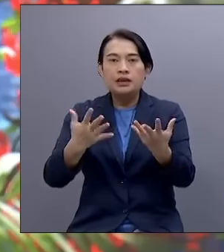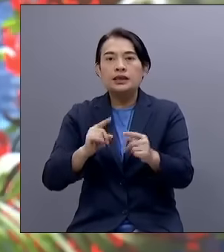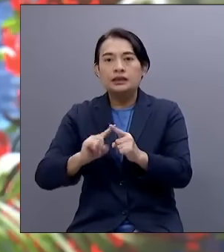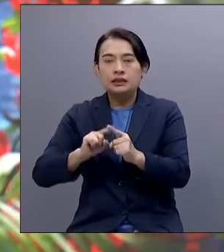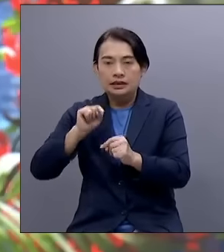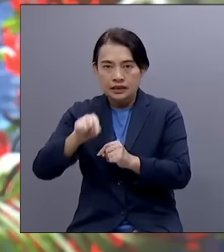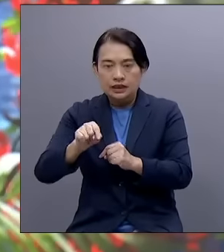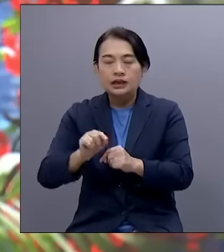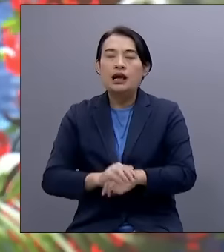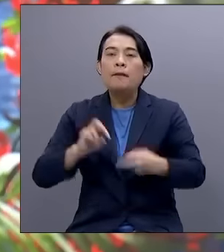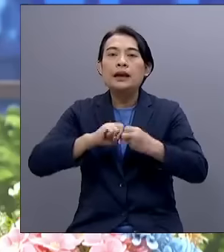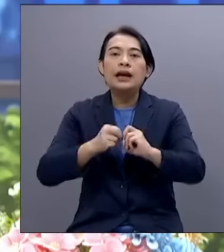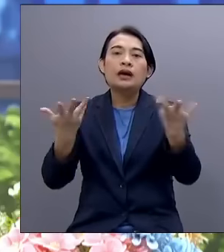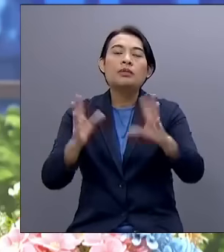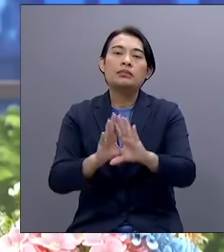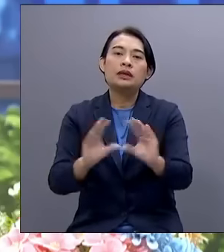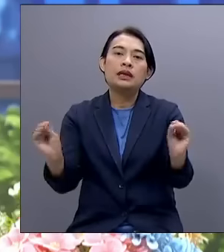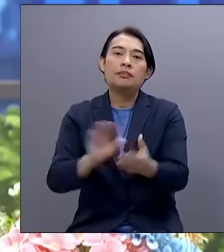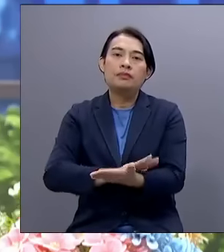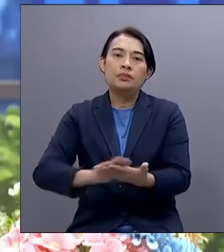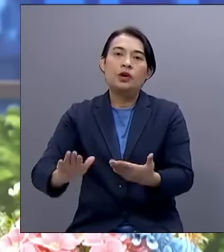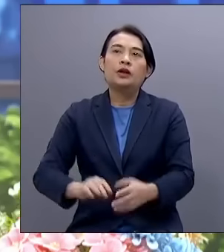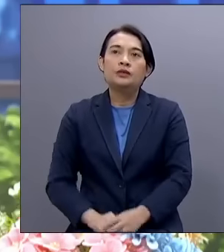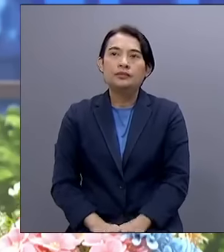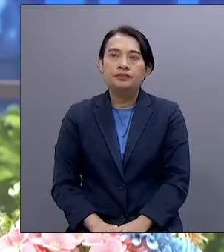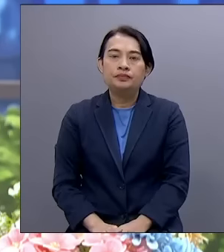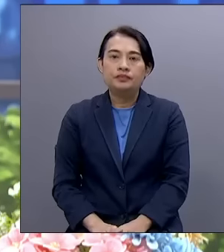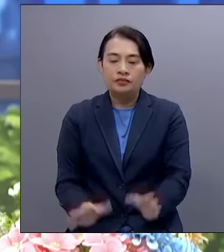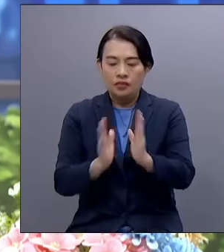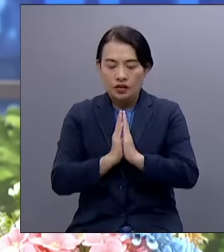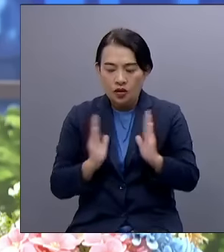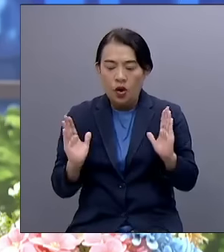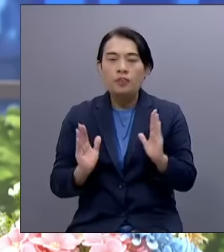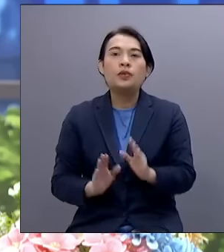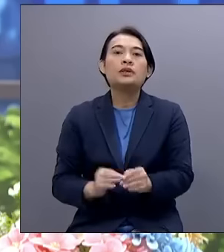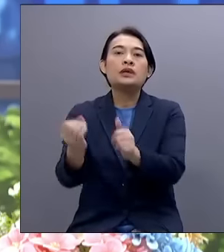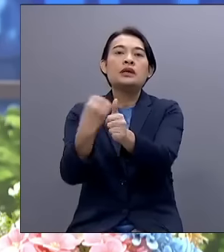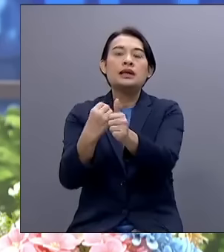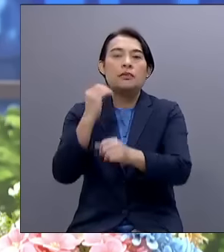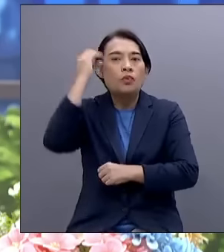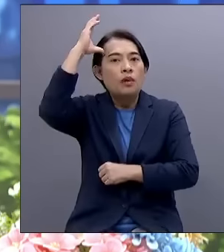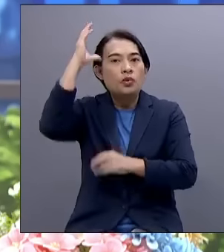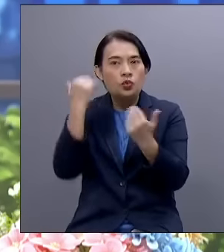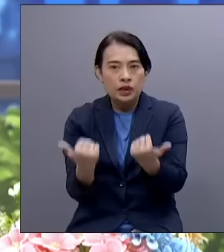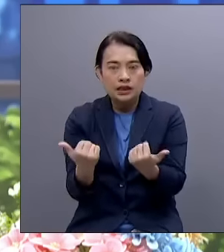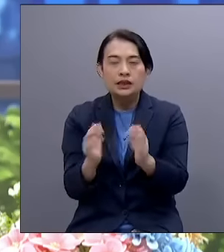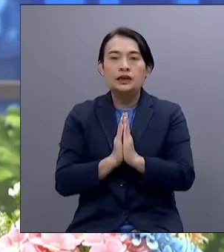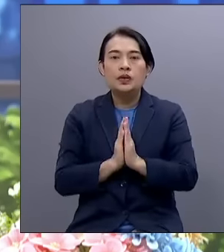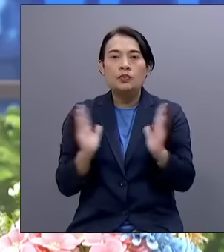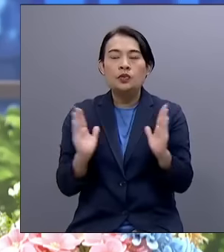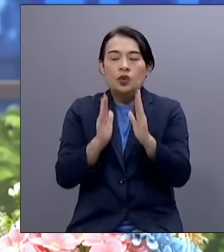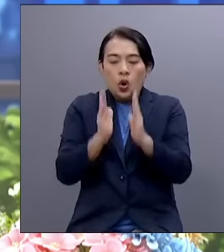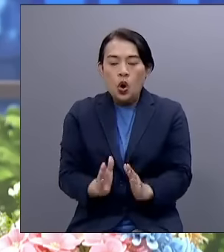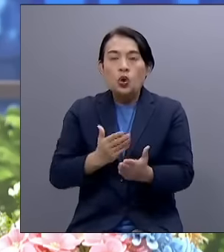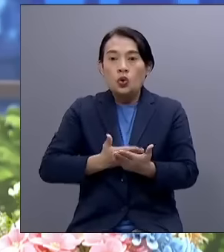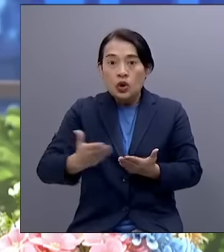คนขายเท่านี้ปัญหาก็ไม่เกิดแล้วครับเอาล่ะครับอ่ะก็วันนี้ขอบคุณพี่พีทนะครับสำหรับข้อมูลความรู้ก็ชัดเจนกันมากขึ้นนะครับว่าทั้งผู้ซื้อนะ